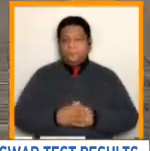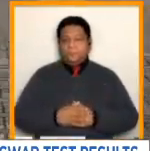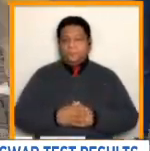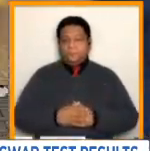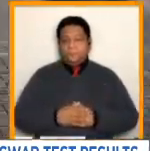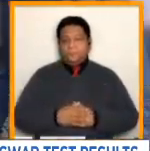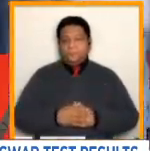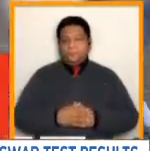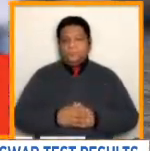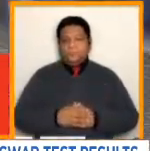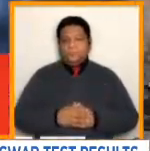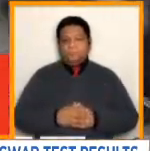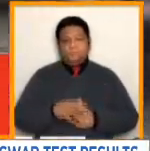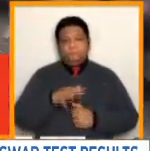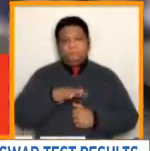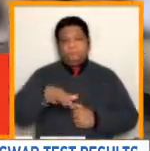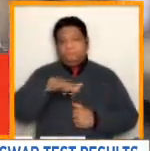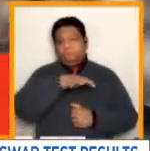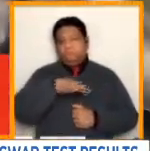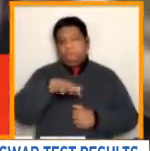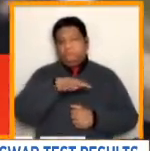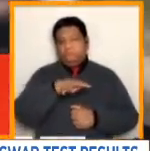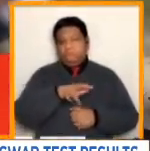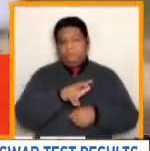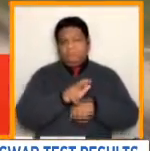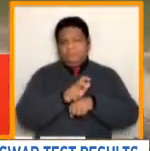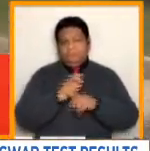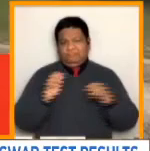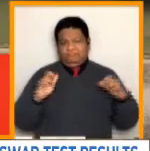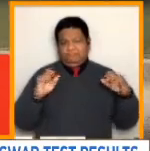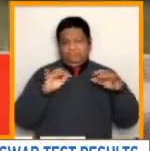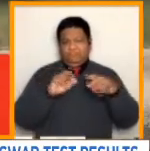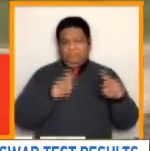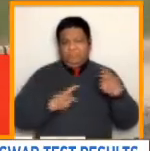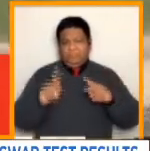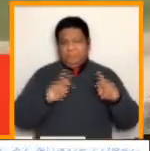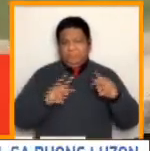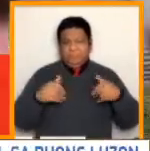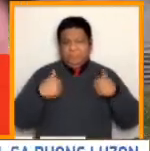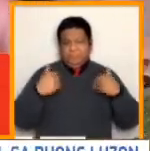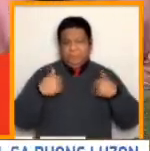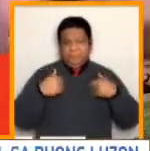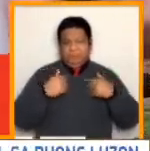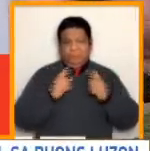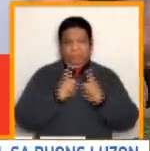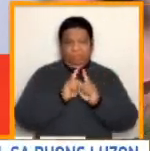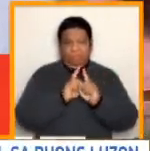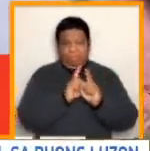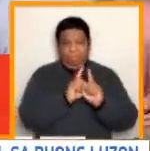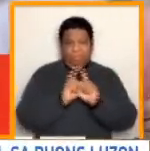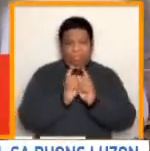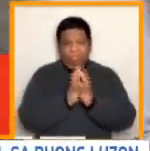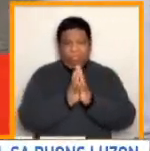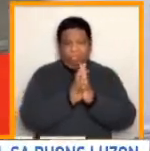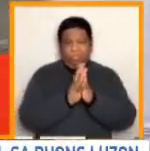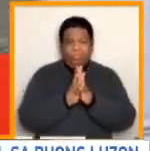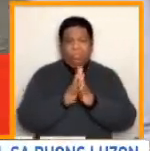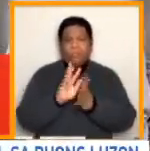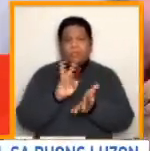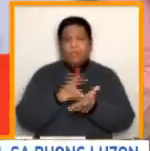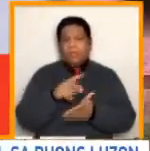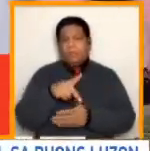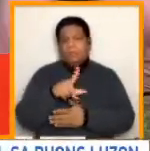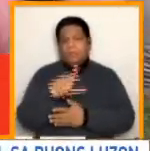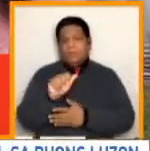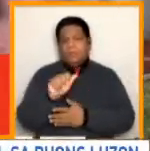Hindi na nasunod ang social distancing sa pagtitipon-tipon ng ilang grupo ng kabataan sa Plaza Rizal dyan sa Naga, Camarines Sur. Bukod